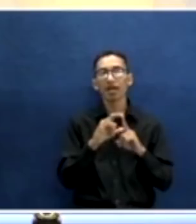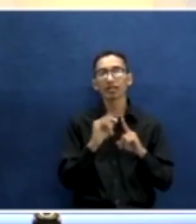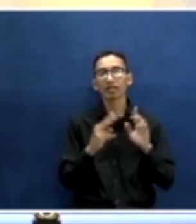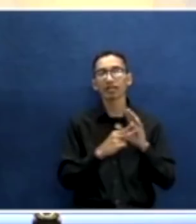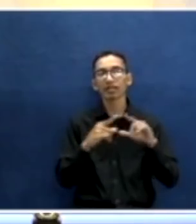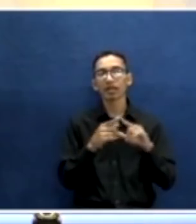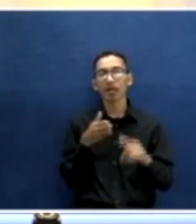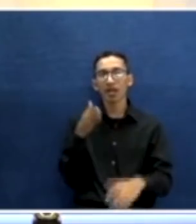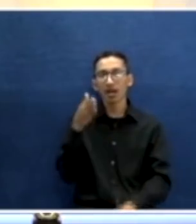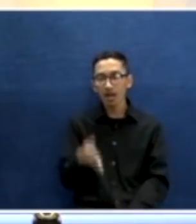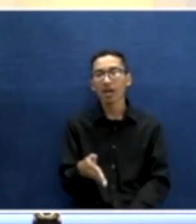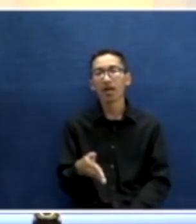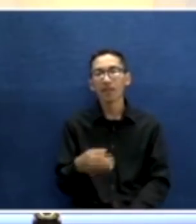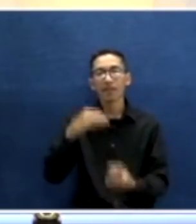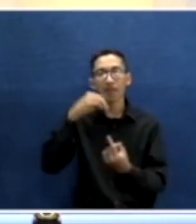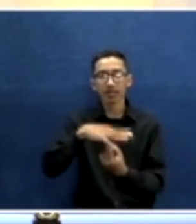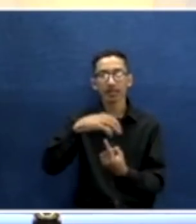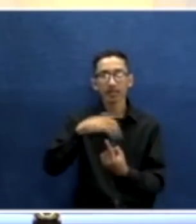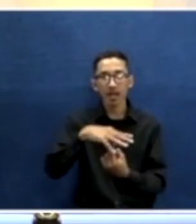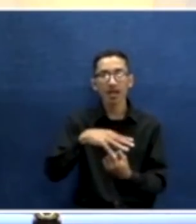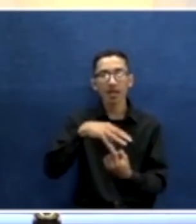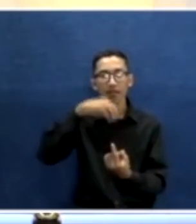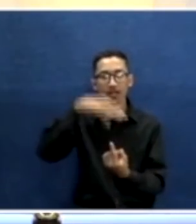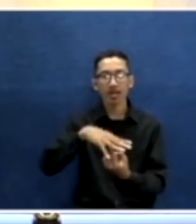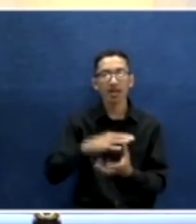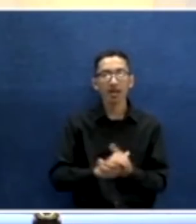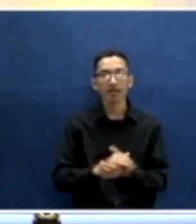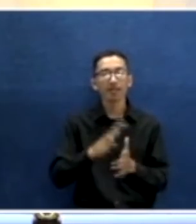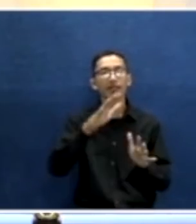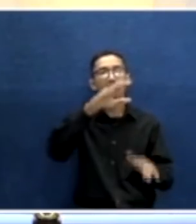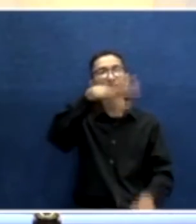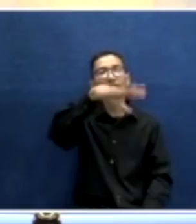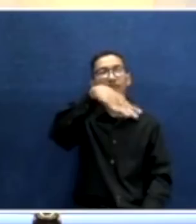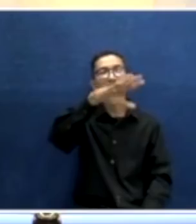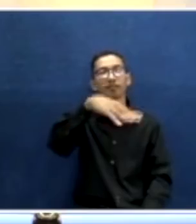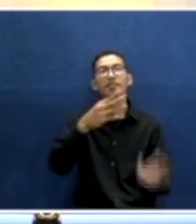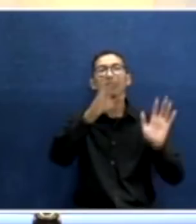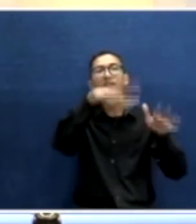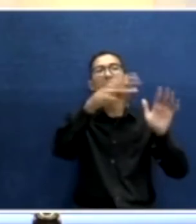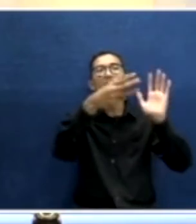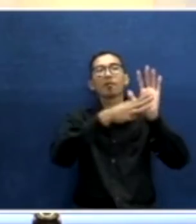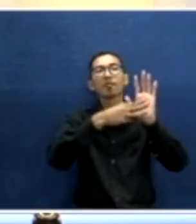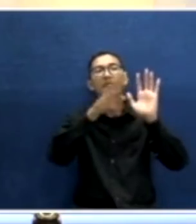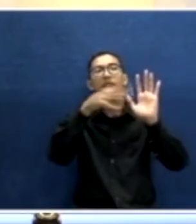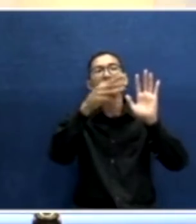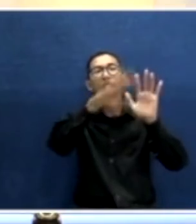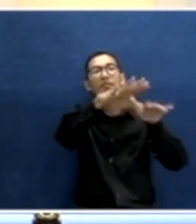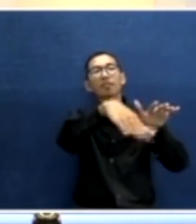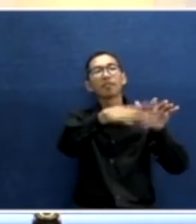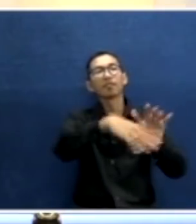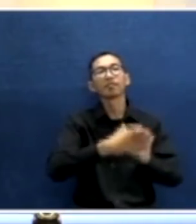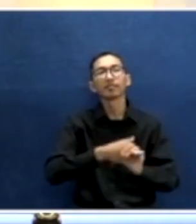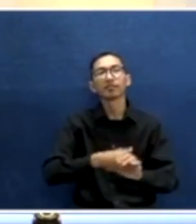Allah mengabadikan UAS Alqorni itu doanya Mustajab dan tidak ada penghalang antara dia dengan Allah Hai tapi